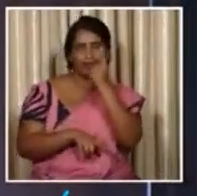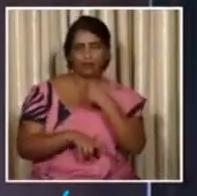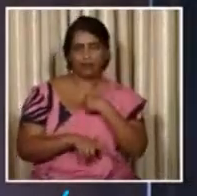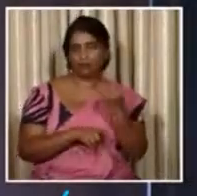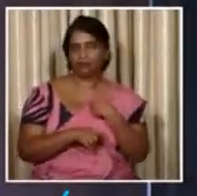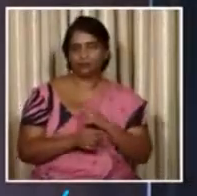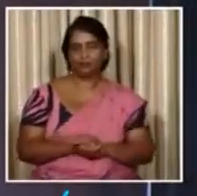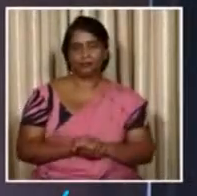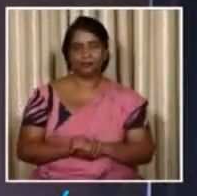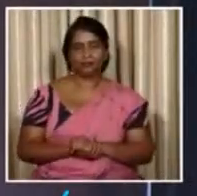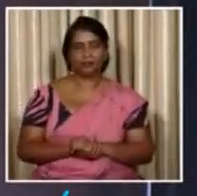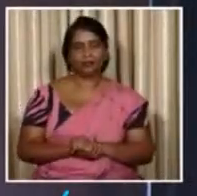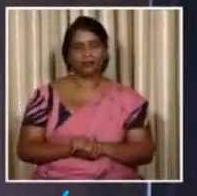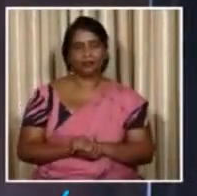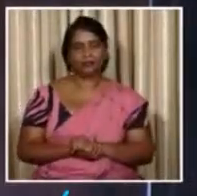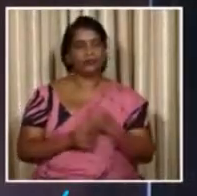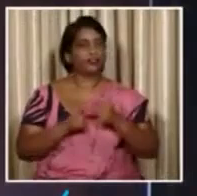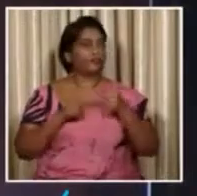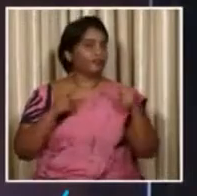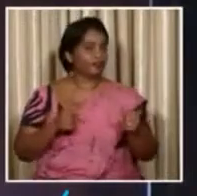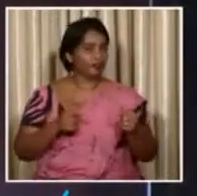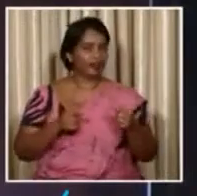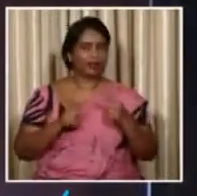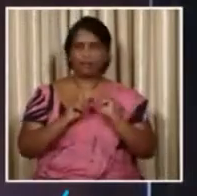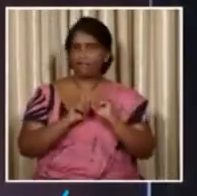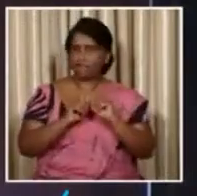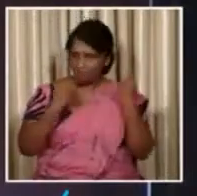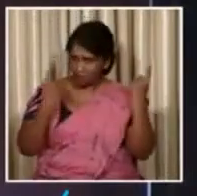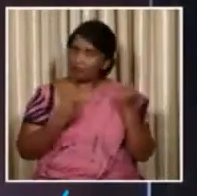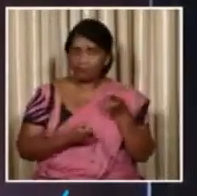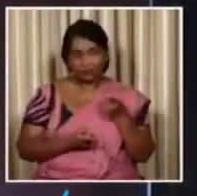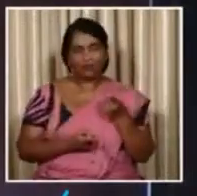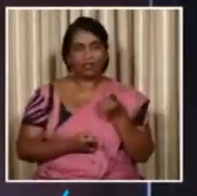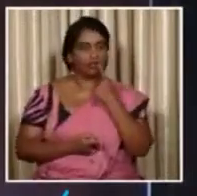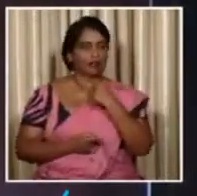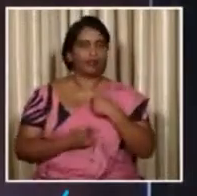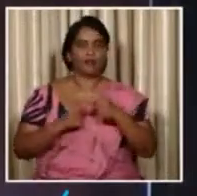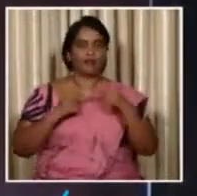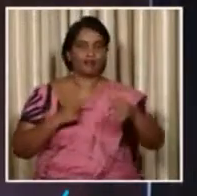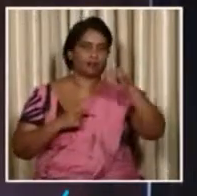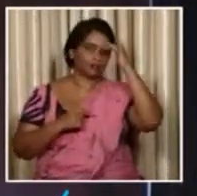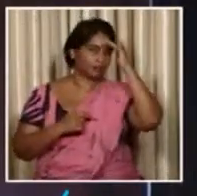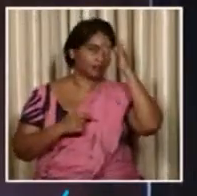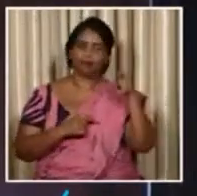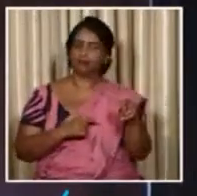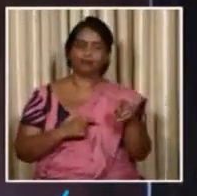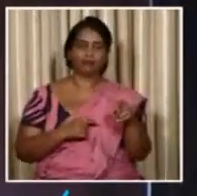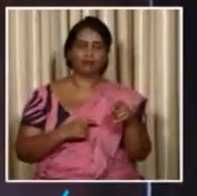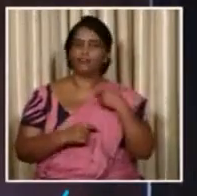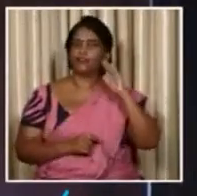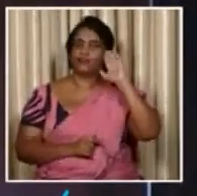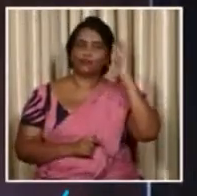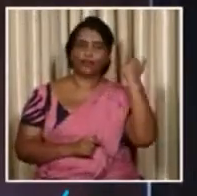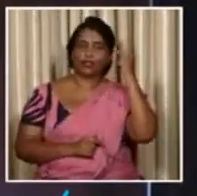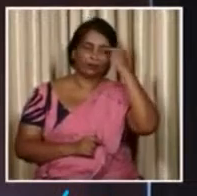අවසන් කරන්නම්. මේ විපක්ෂය වෙනස් වේදෝ කියලා ඇහුවා. අපේ විපක්ෂ නායකතුමා නම් අමුතුවෙන්